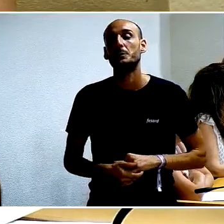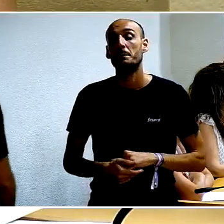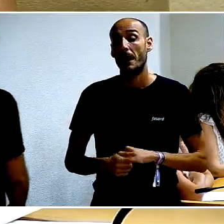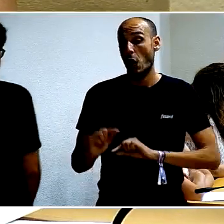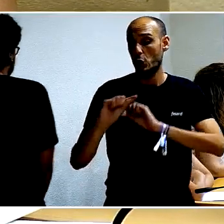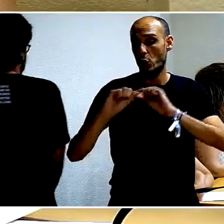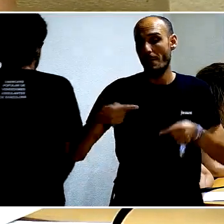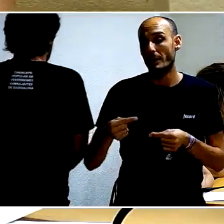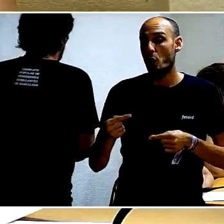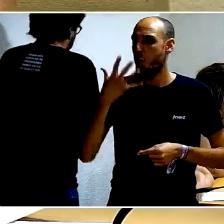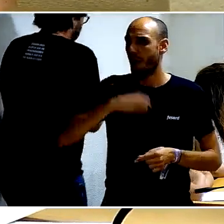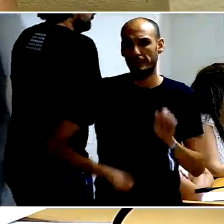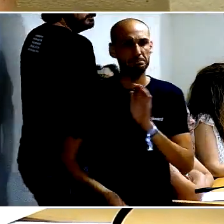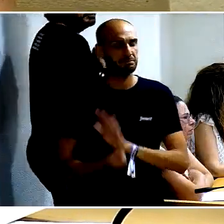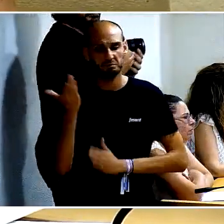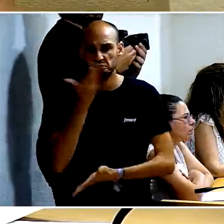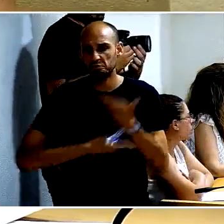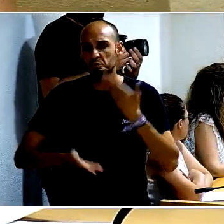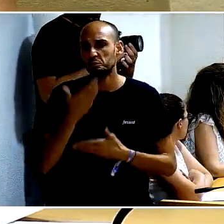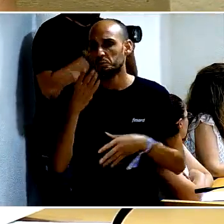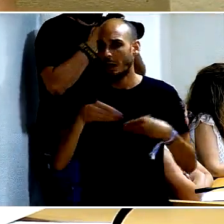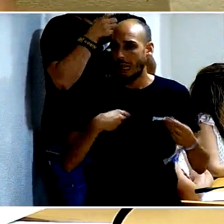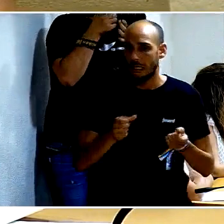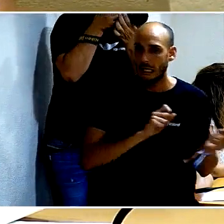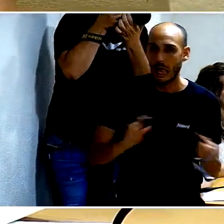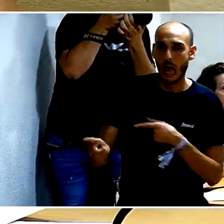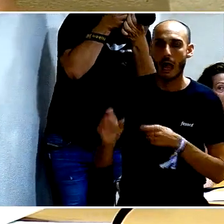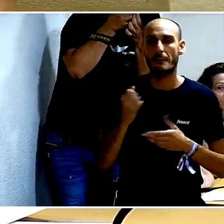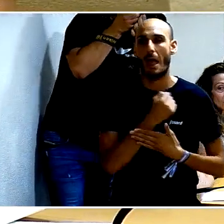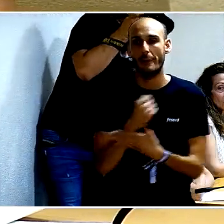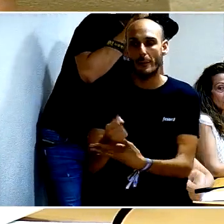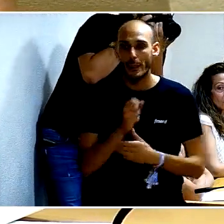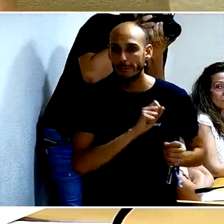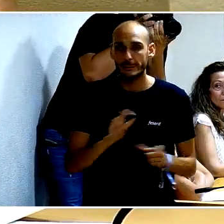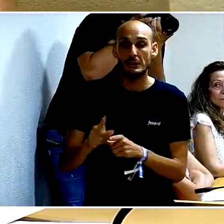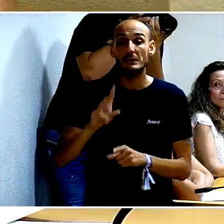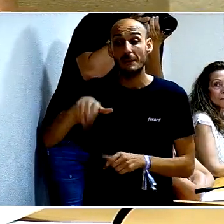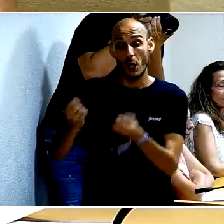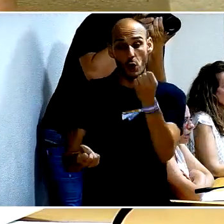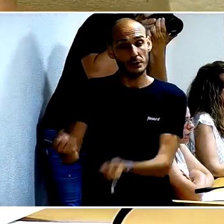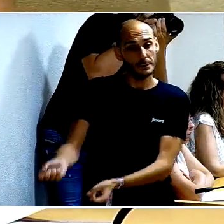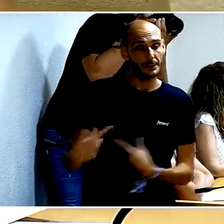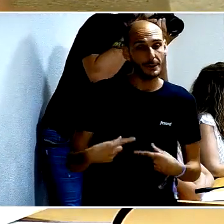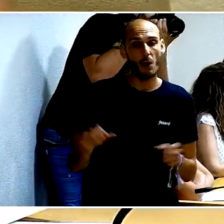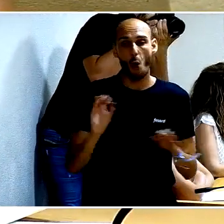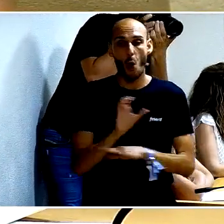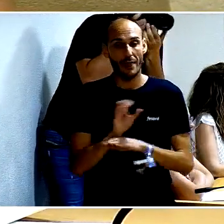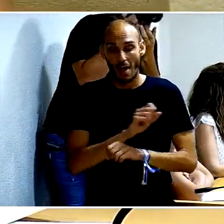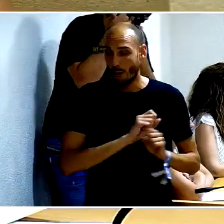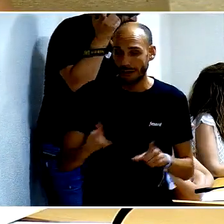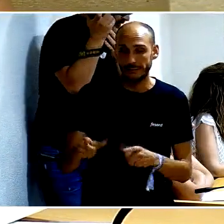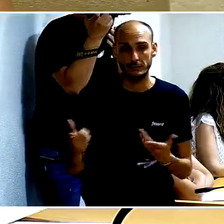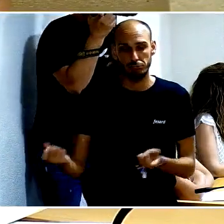tota classe de col·laboració, enviament de materials i ajuda, ens poden enviar vehicles, ordinadors i